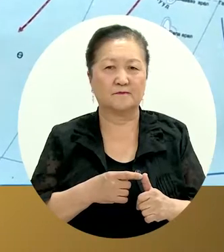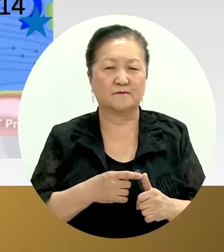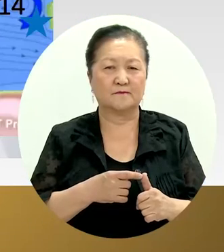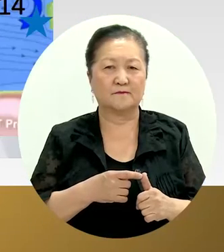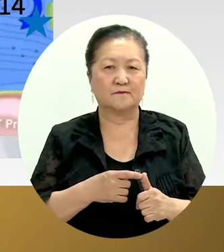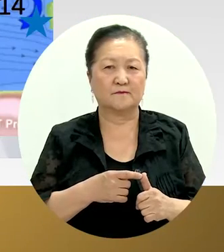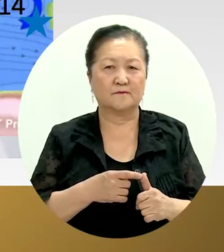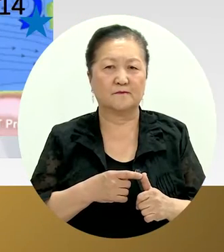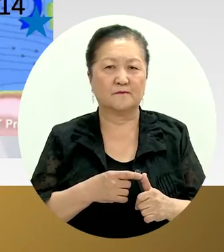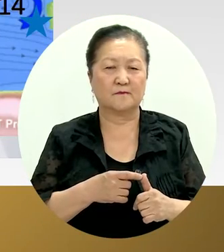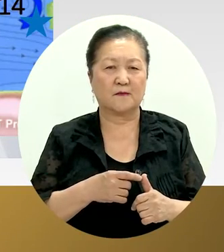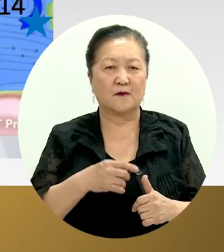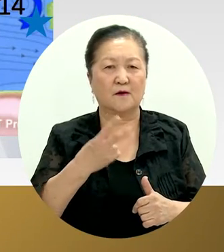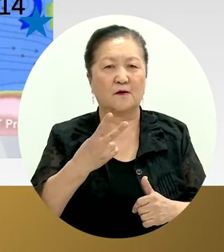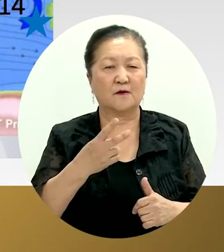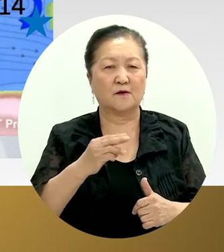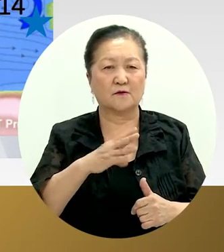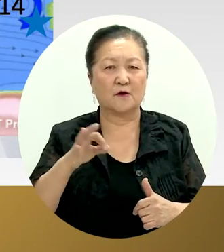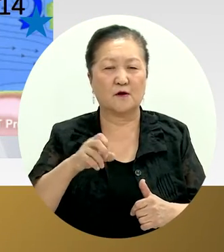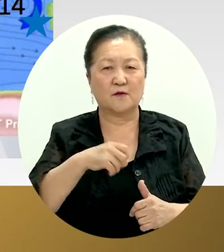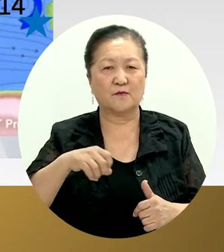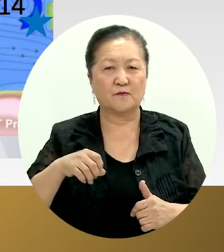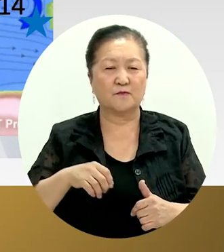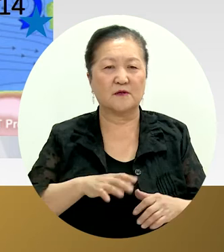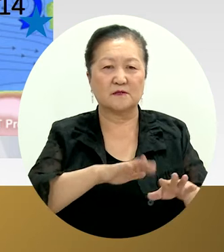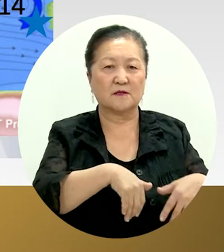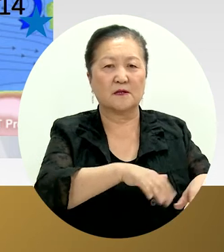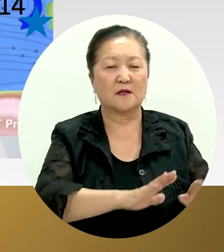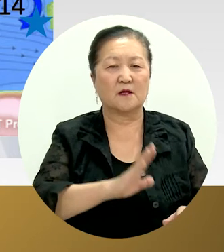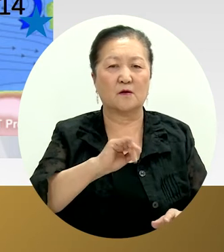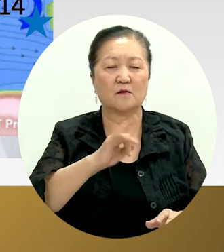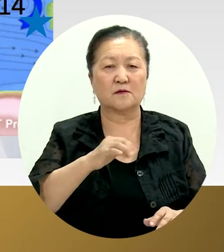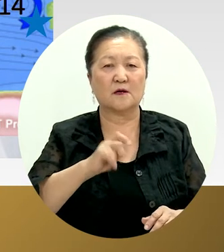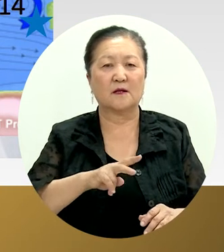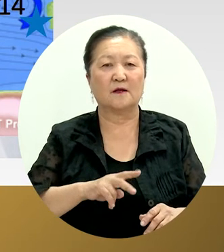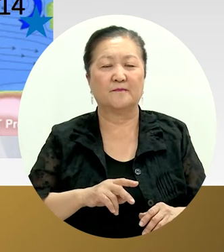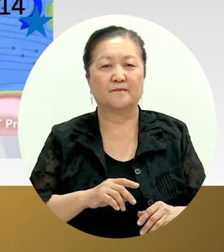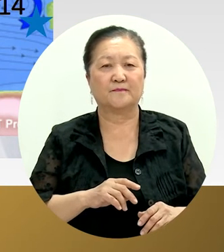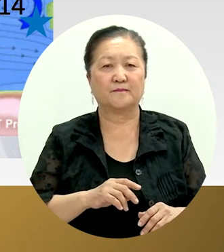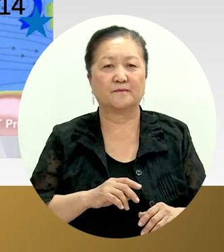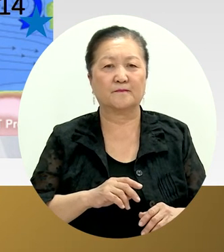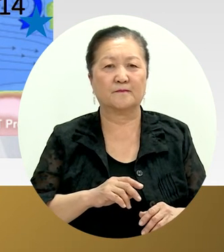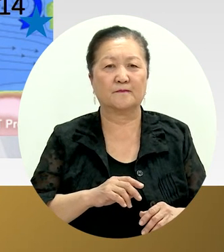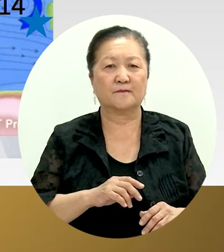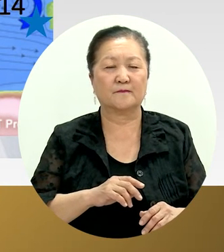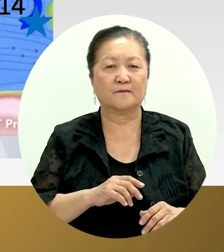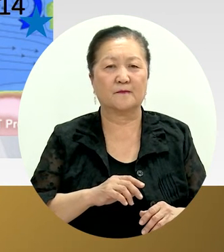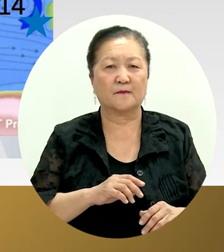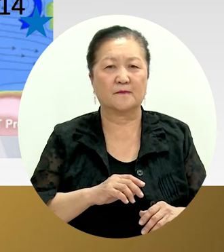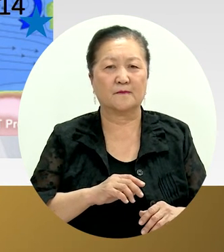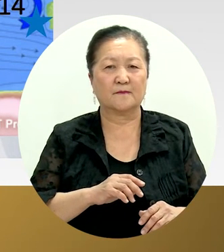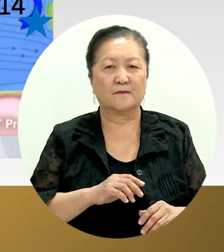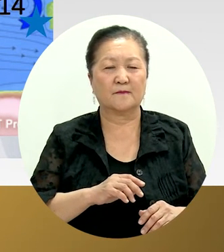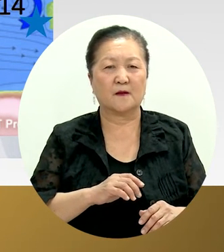За. Мөн хоёрын тоогоор тэмдэглэсэн далайн урсгалыг сөрчиж сараарай. За, хоёрын тоогоор тэмдэглэсэн